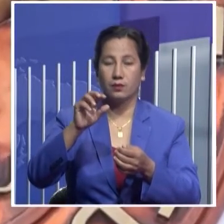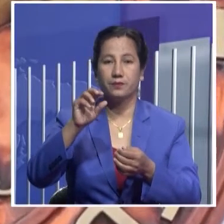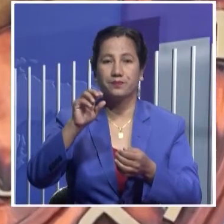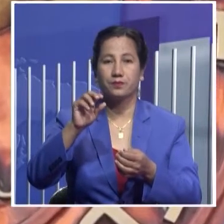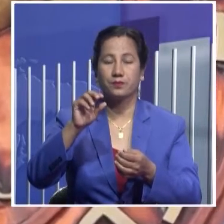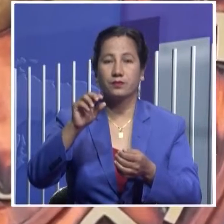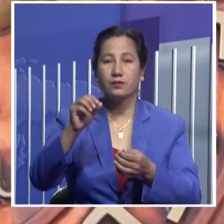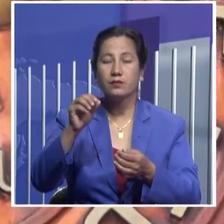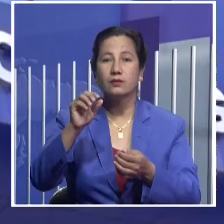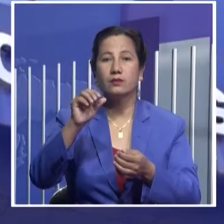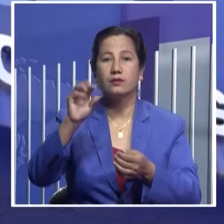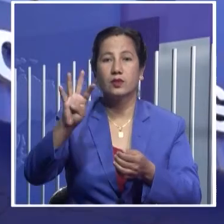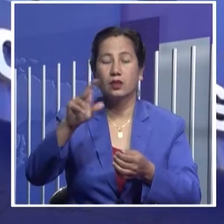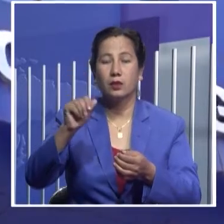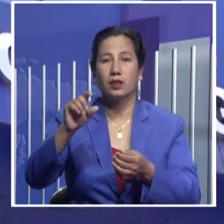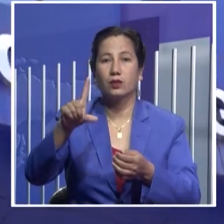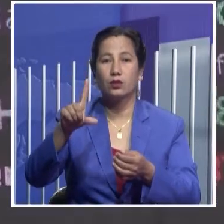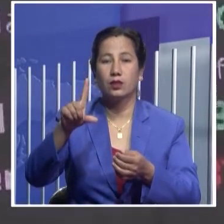49,74,000 किता सेयर